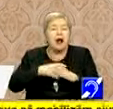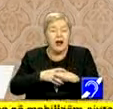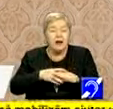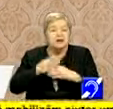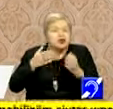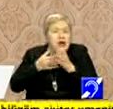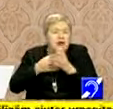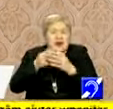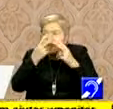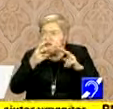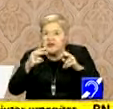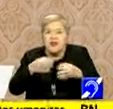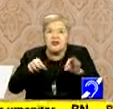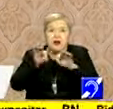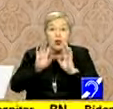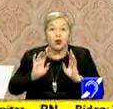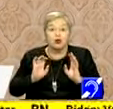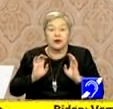feluri.